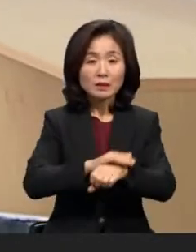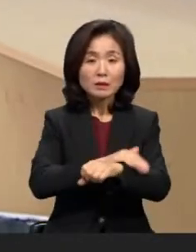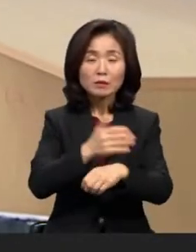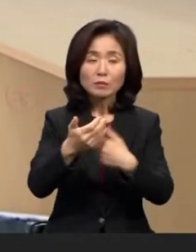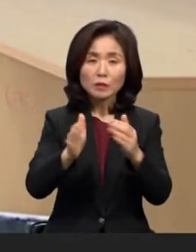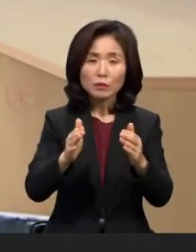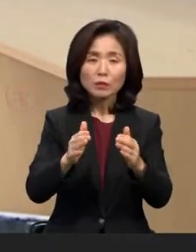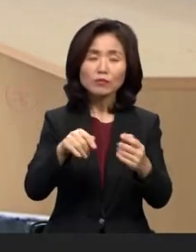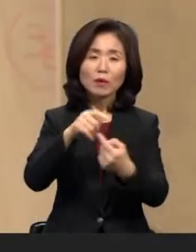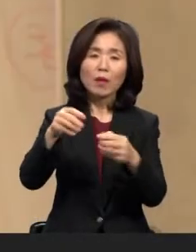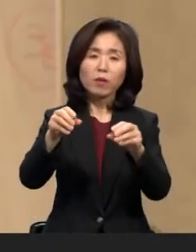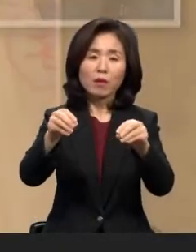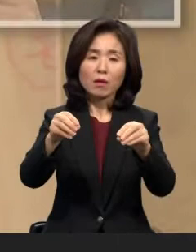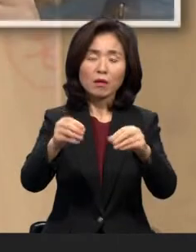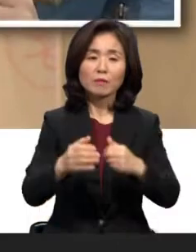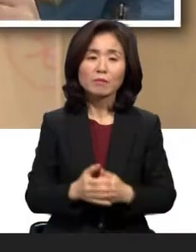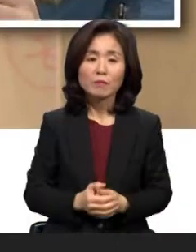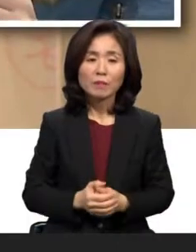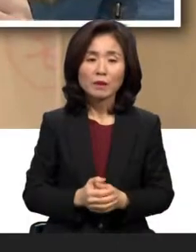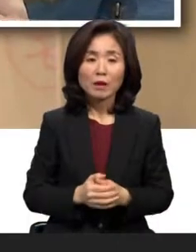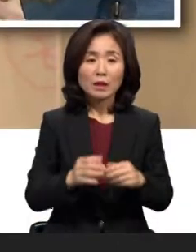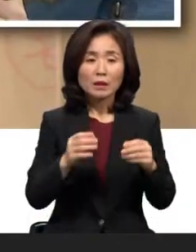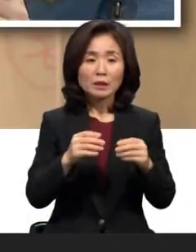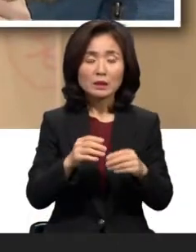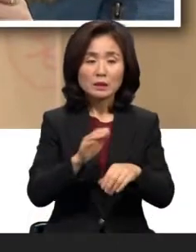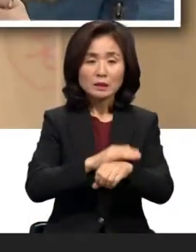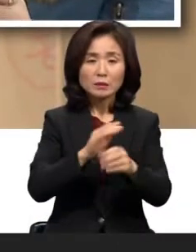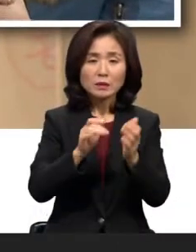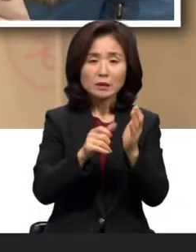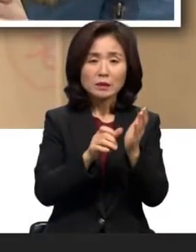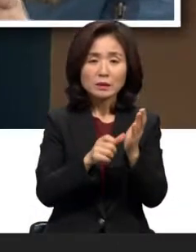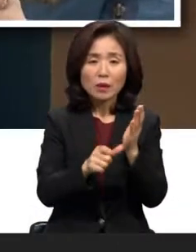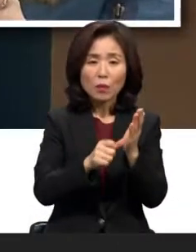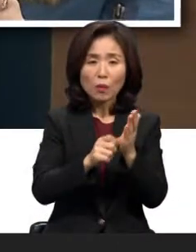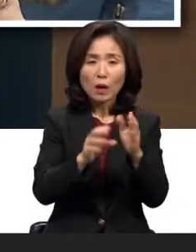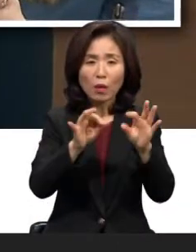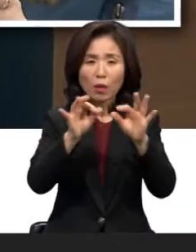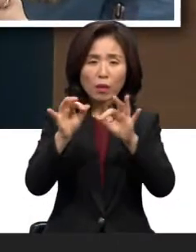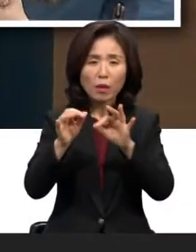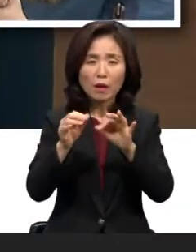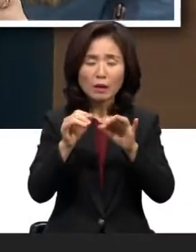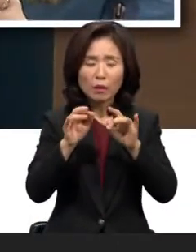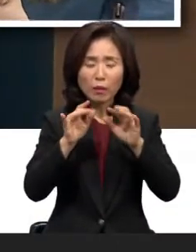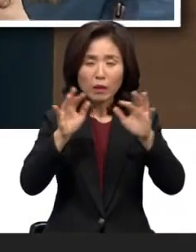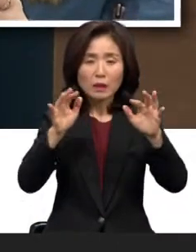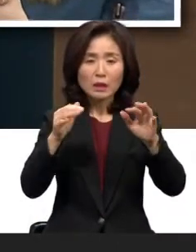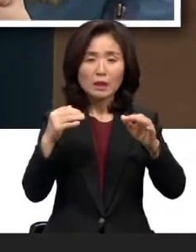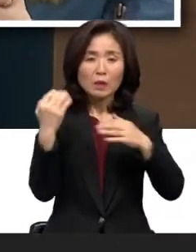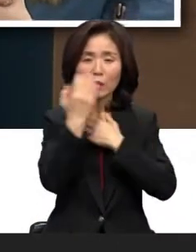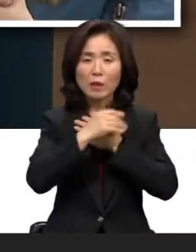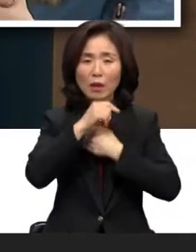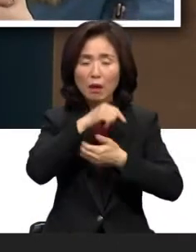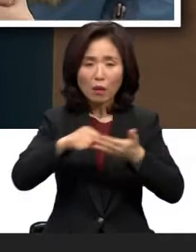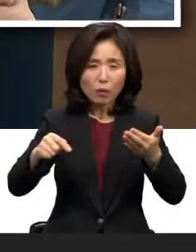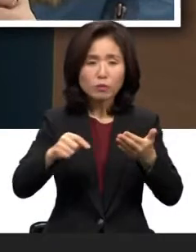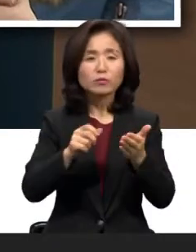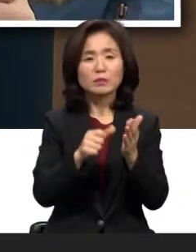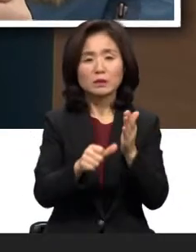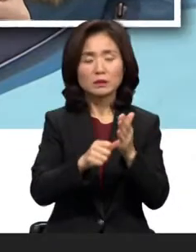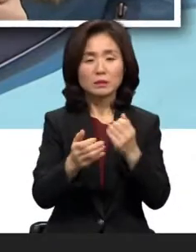멈췄습니다. 발효가 되게 많이 나오고 인체에 유해한 물질입니다. 많은 학생들이 공간, 작업할 공간이